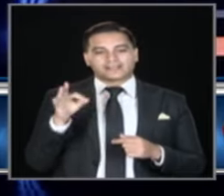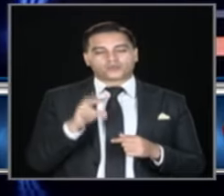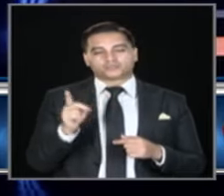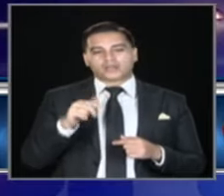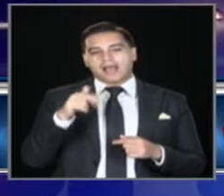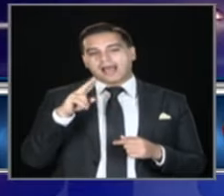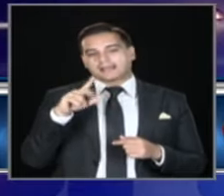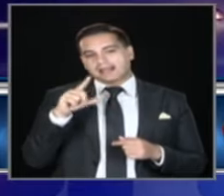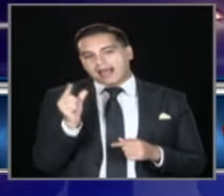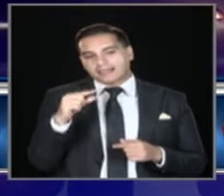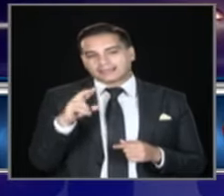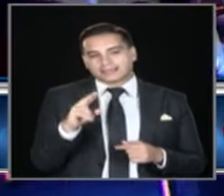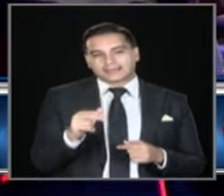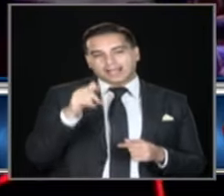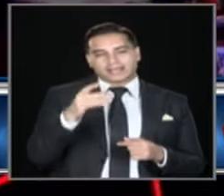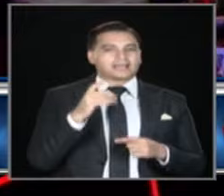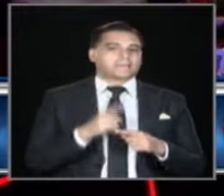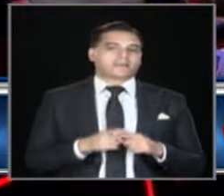24 اجابه